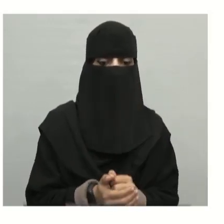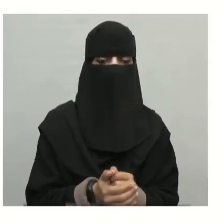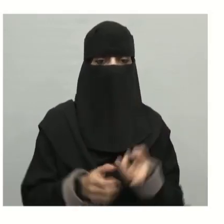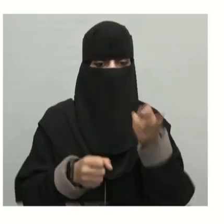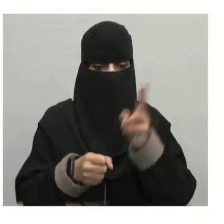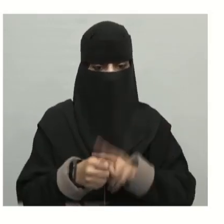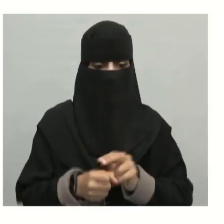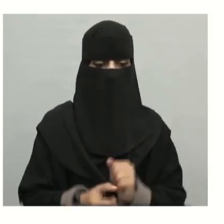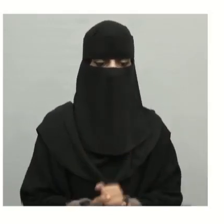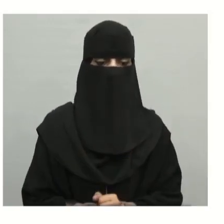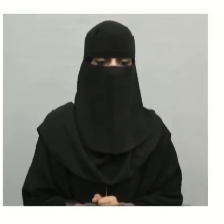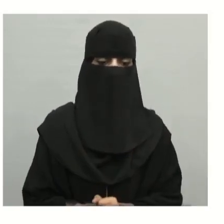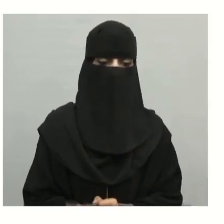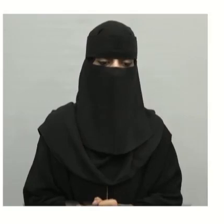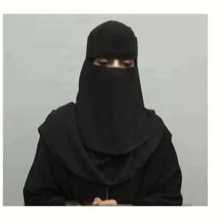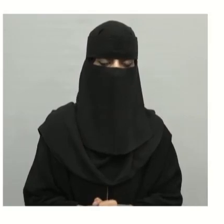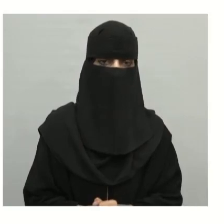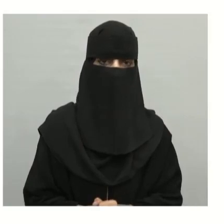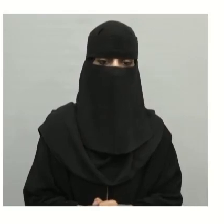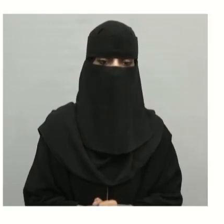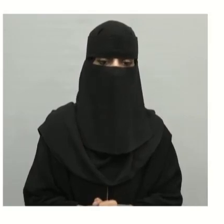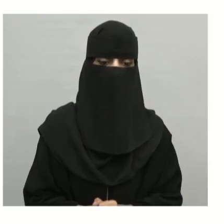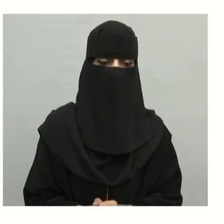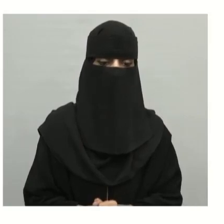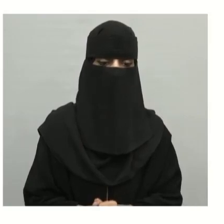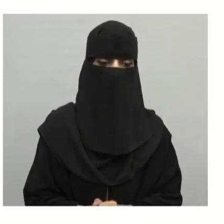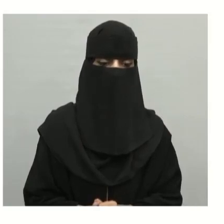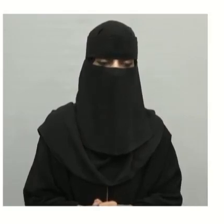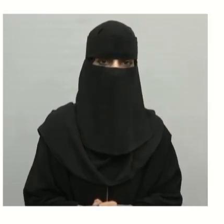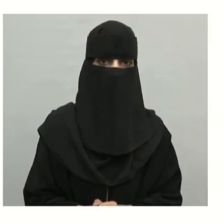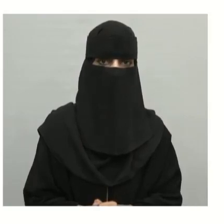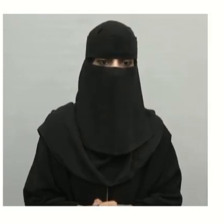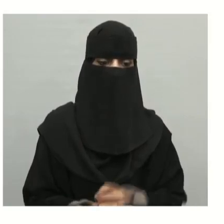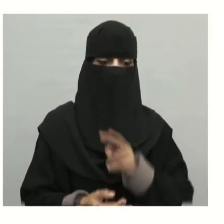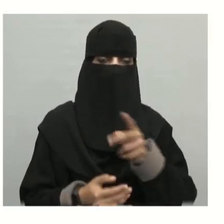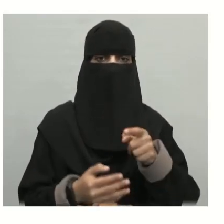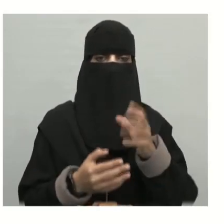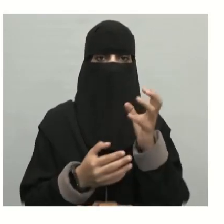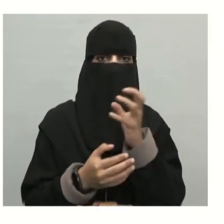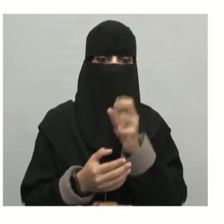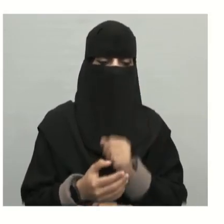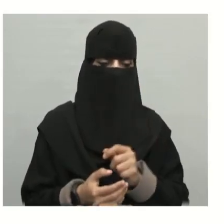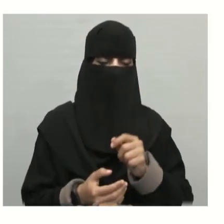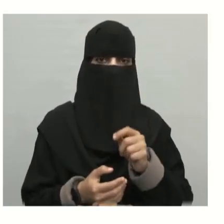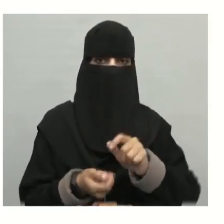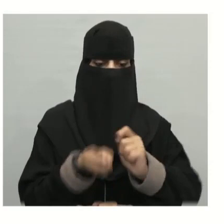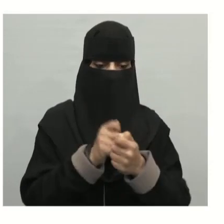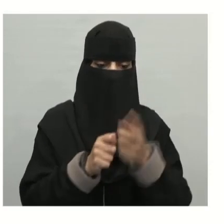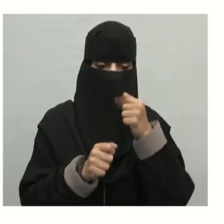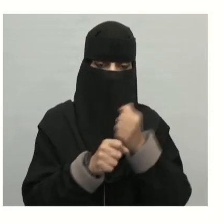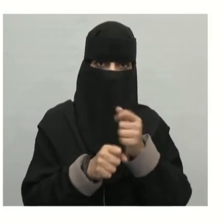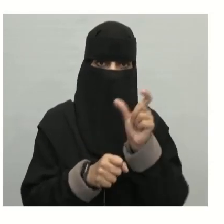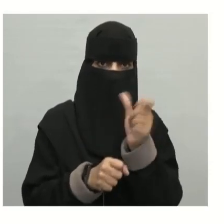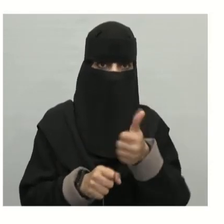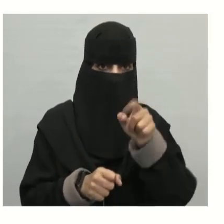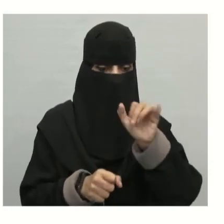نعيد بالنسبه لانواع الصخور المتحوله قلنا انه ممكن تحويل